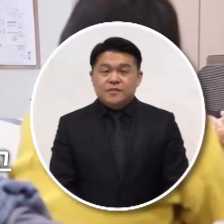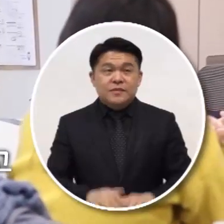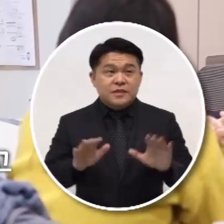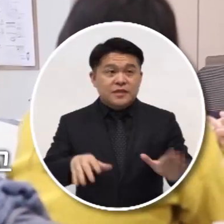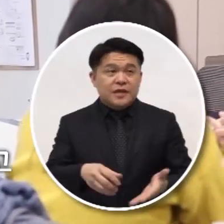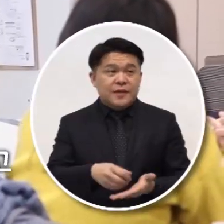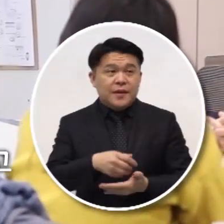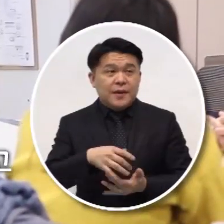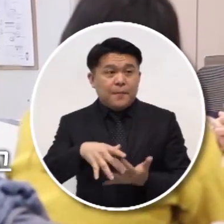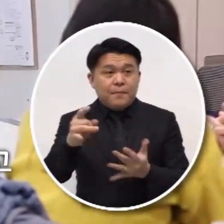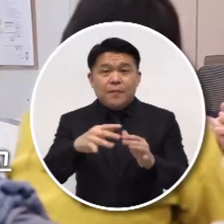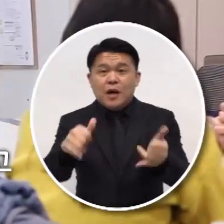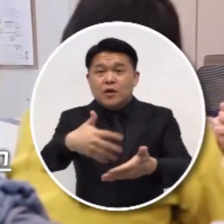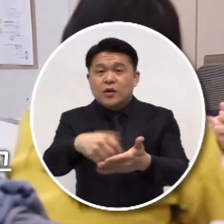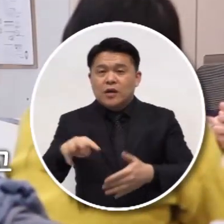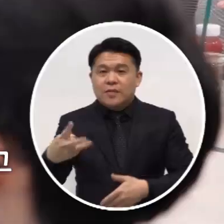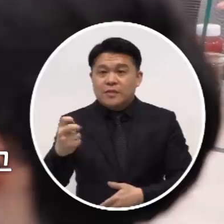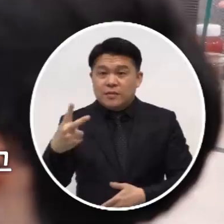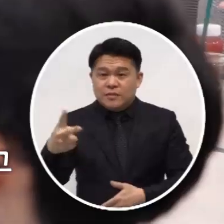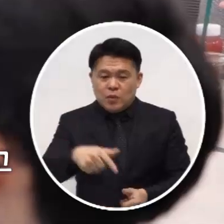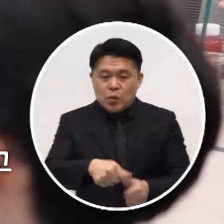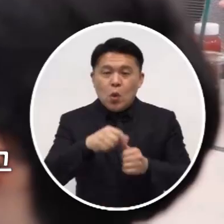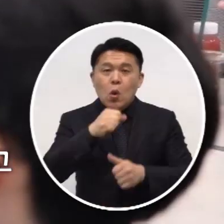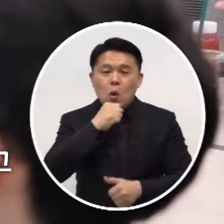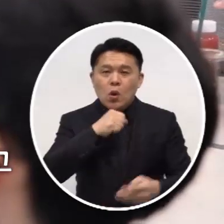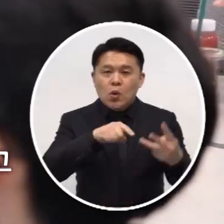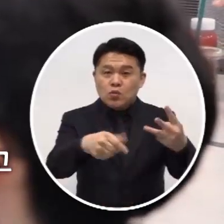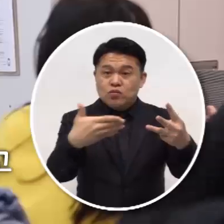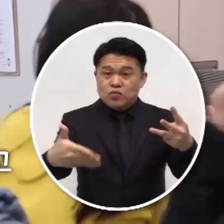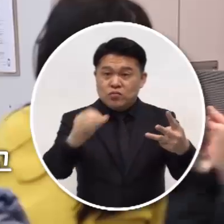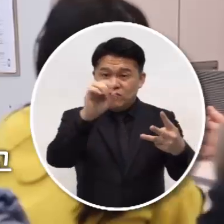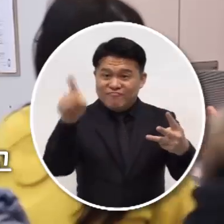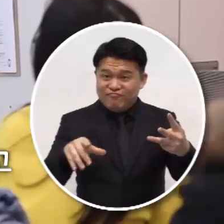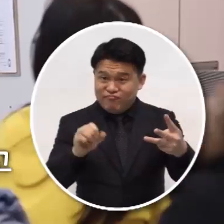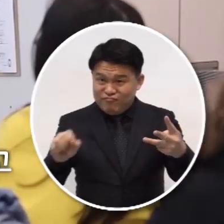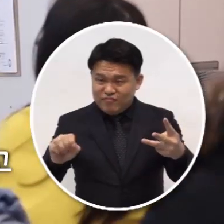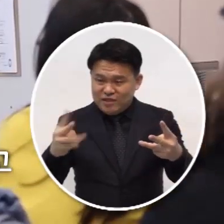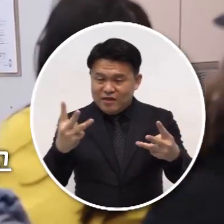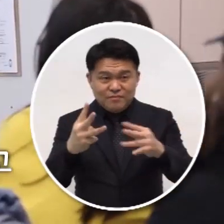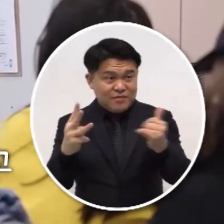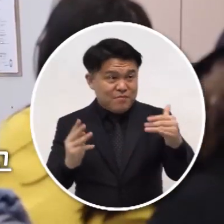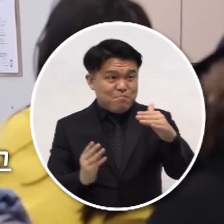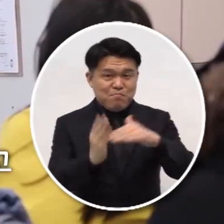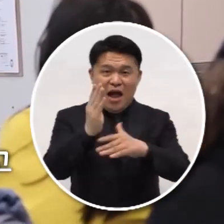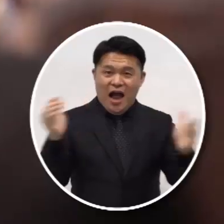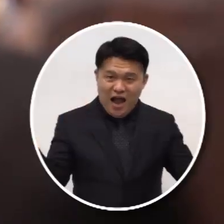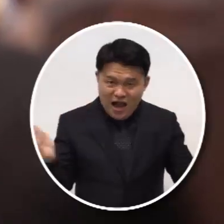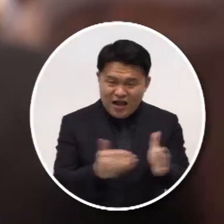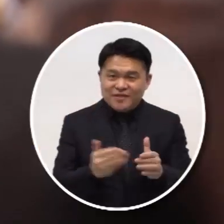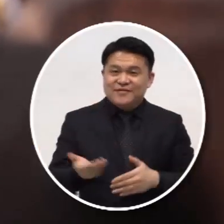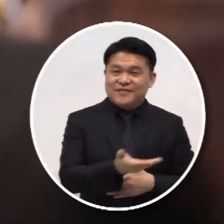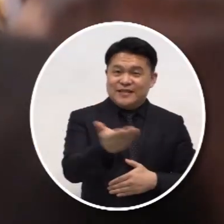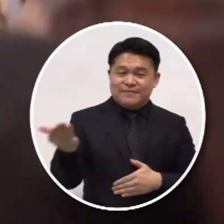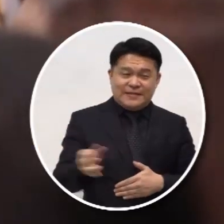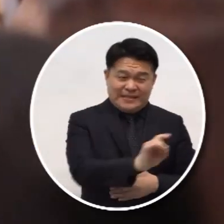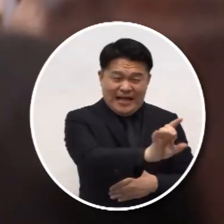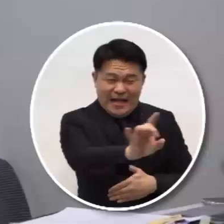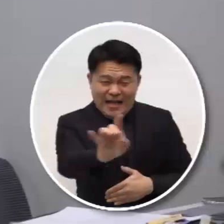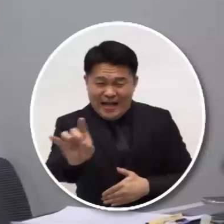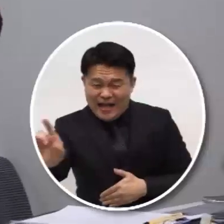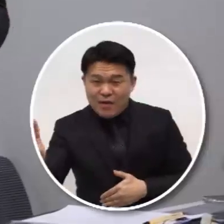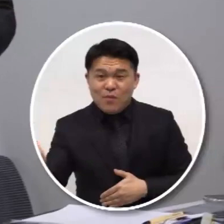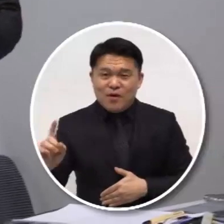322명, 고용률은 3.9%가 되었습니다. 300명을 돌파하게 되었고요. 근데 여러분들이